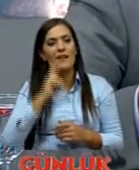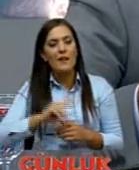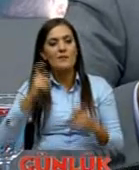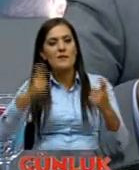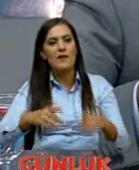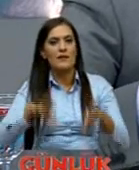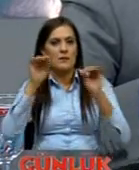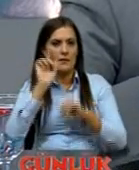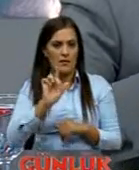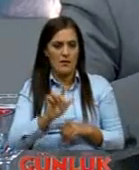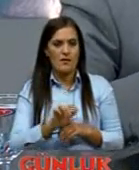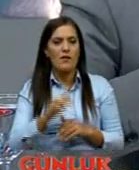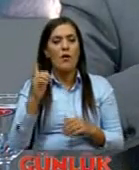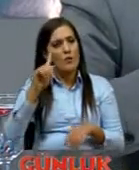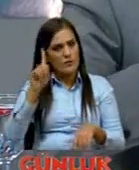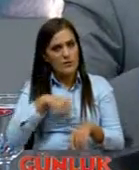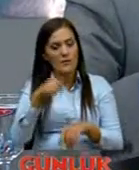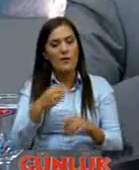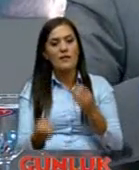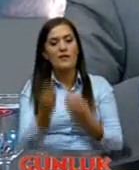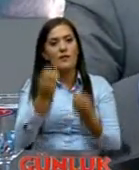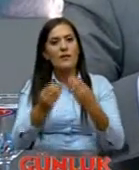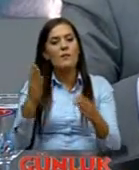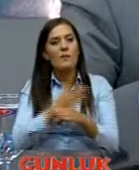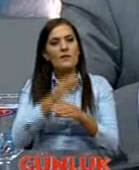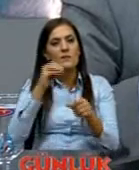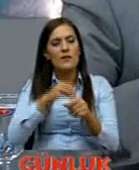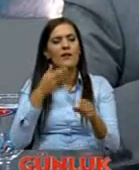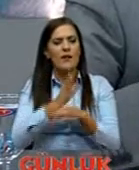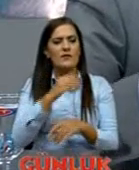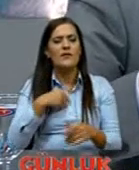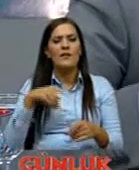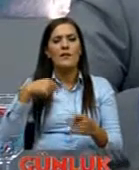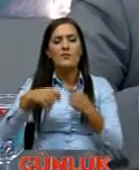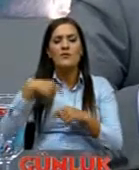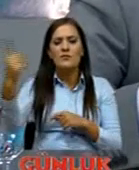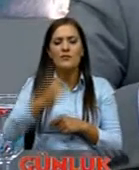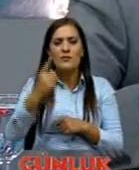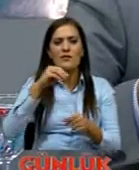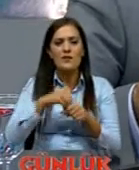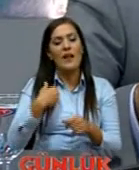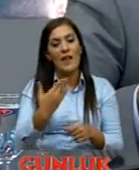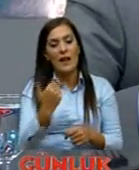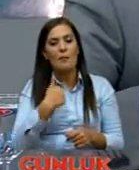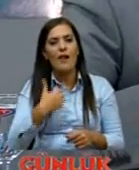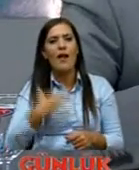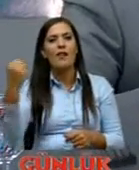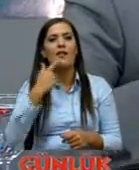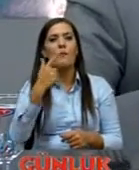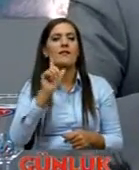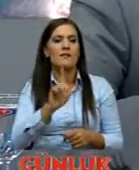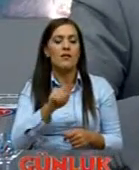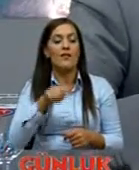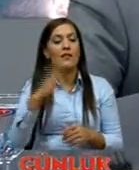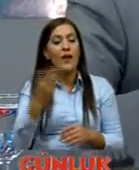nezih bir ortam hazırlamak gerekir. O zaman üretilen ürünler de hakikaten müşteriye gel beni al demesi gerekir. Hı hı. O da